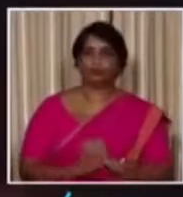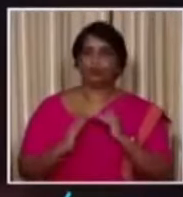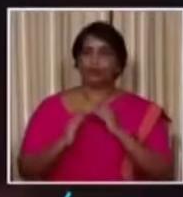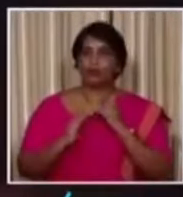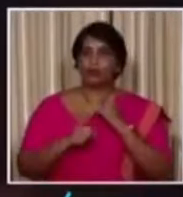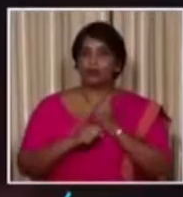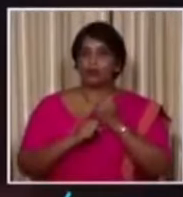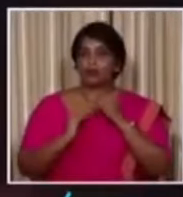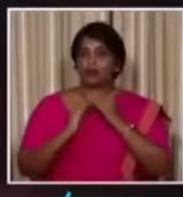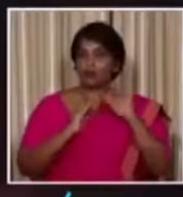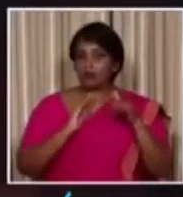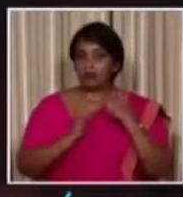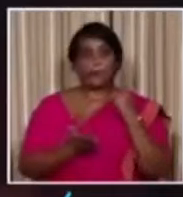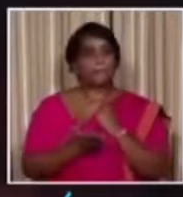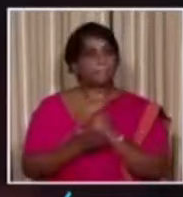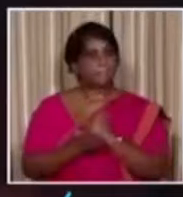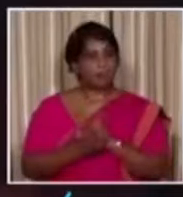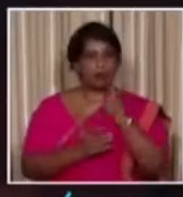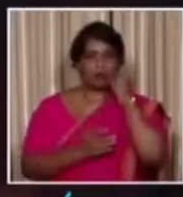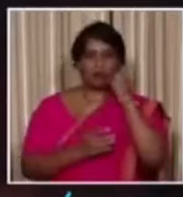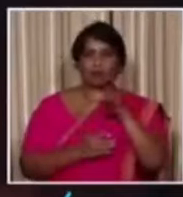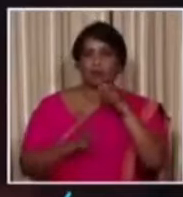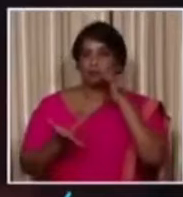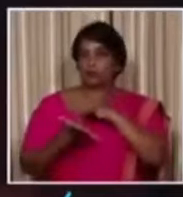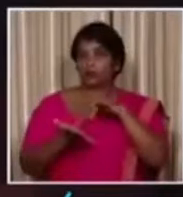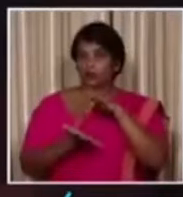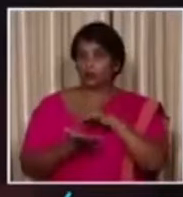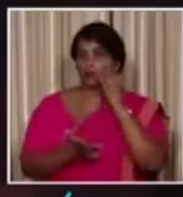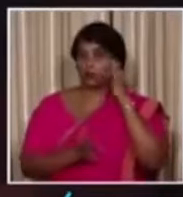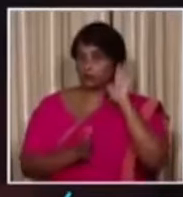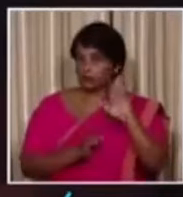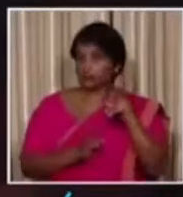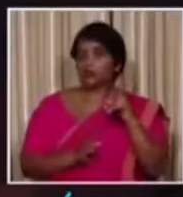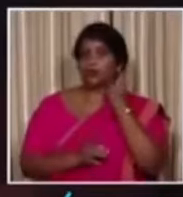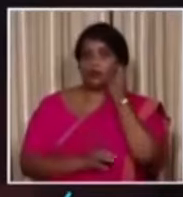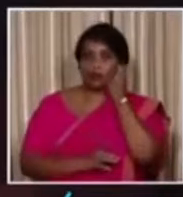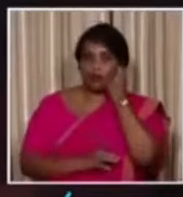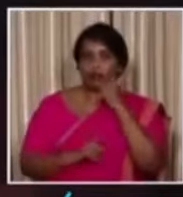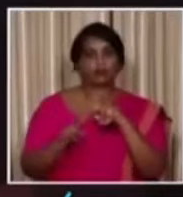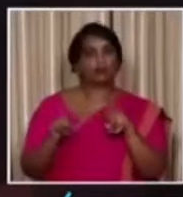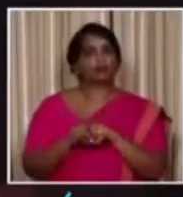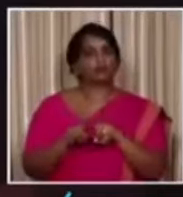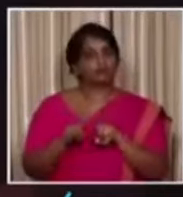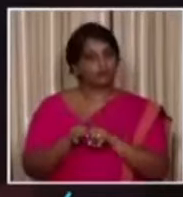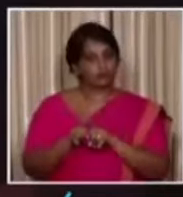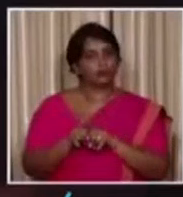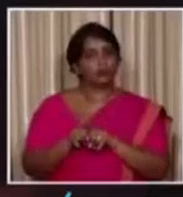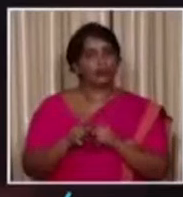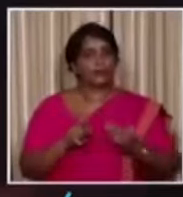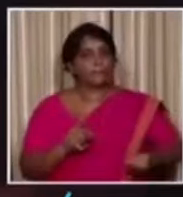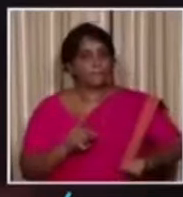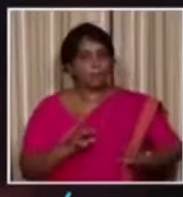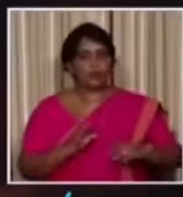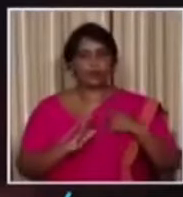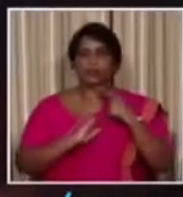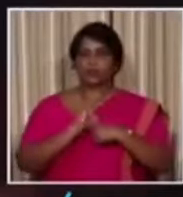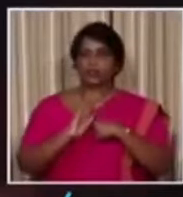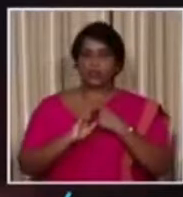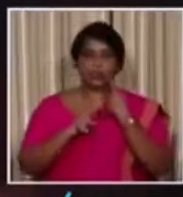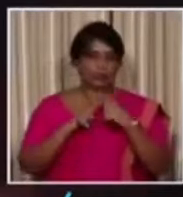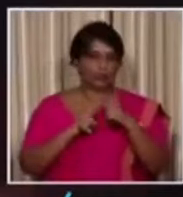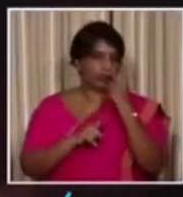ග්‍රාමීන් බැංකු සංකල්පය ප්‍රජා කේන්ද්‍රීය කාන්තා කේන්ද්‍රීය සංකල්පයක් හැටියට බංග්ලාදේශය ශ්‍රී ලංකාව